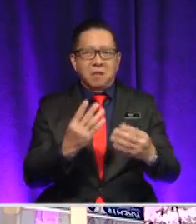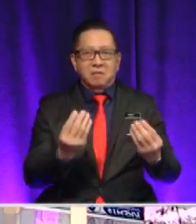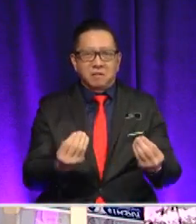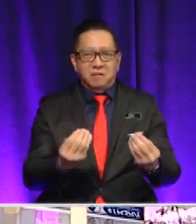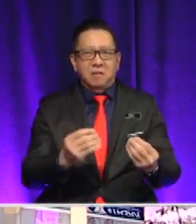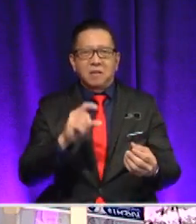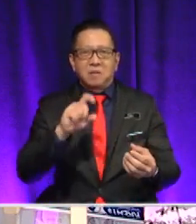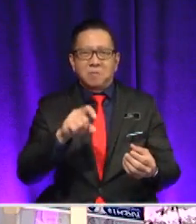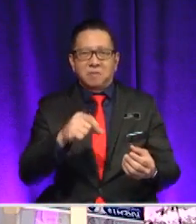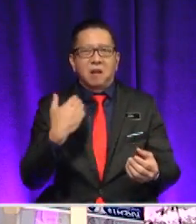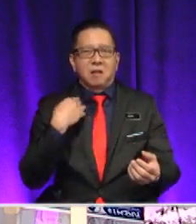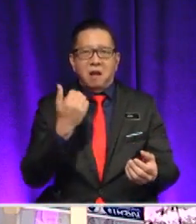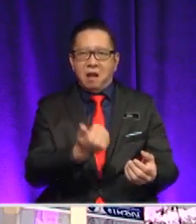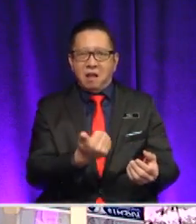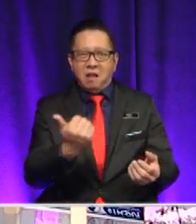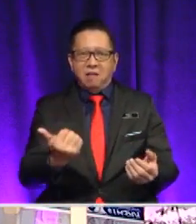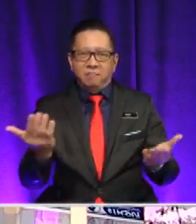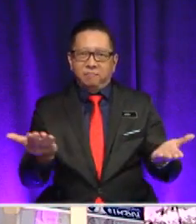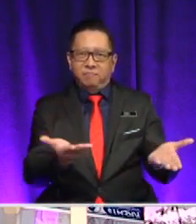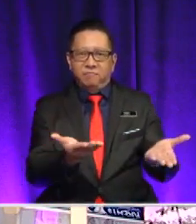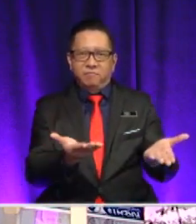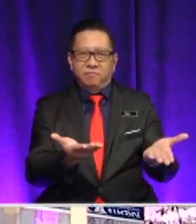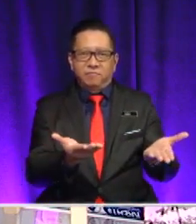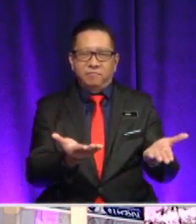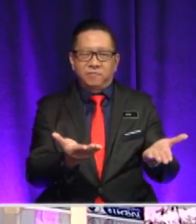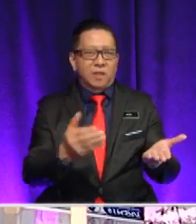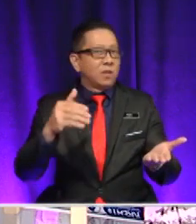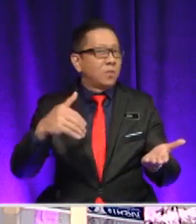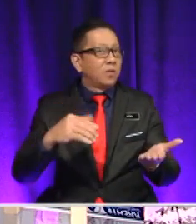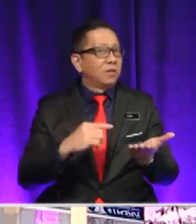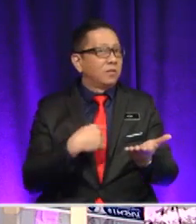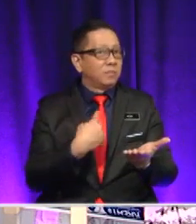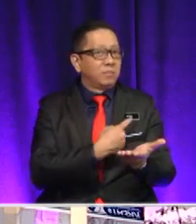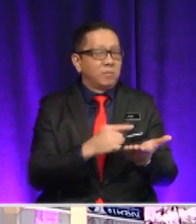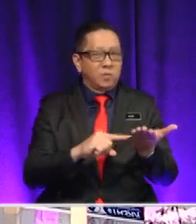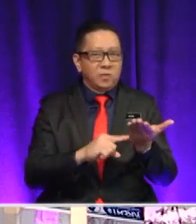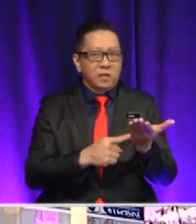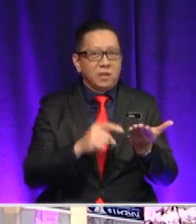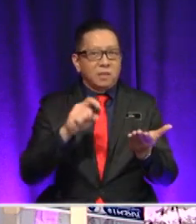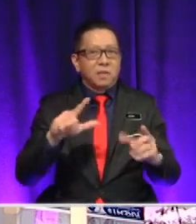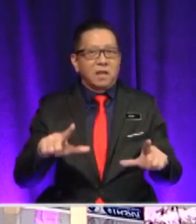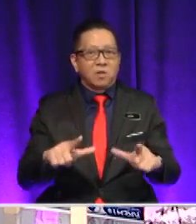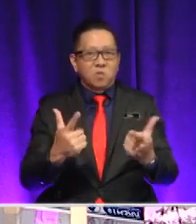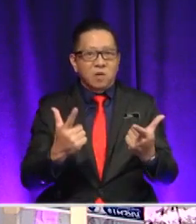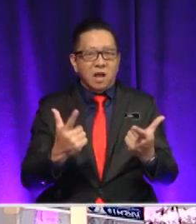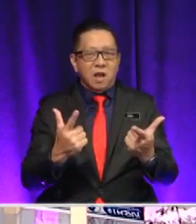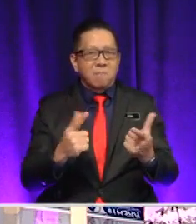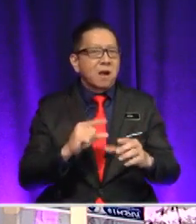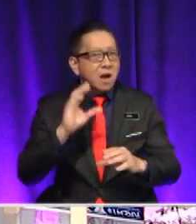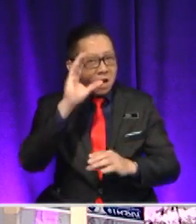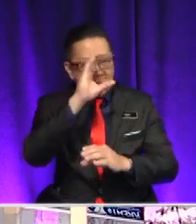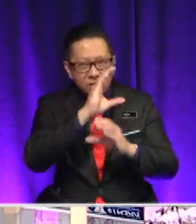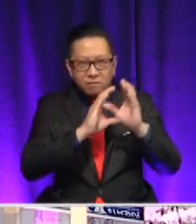yang berada di hadapannya tapi sebelum itu sebelum kita menghasilkan karya perlu melakukan penerokan